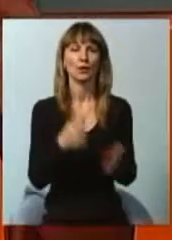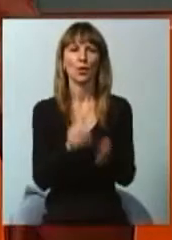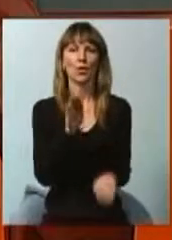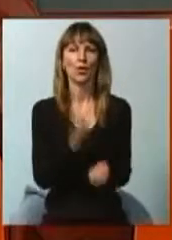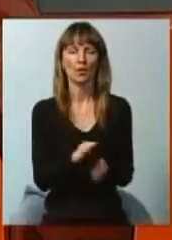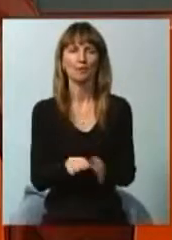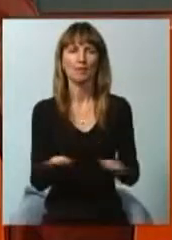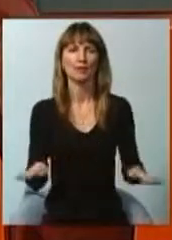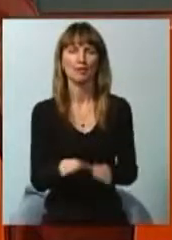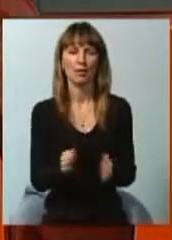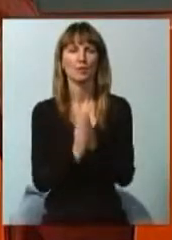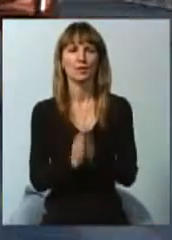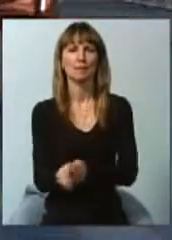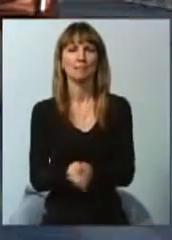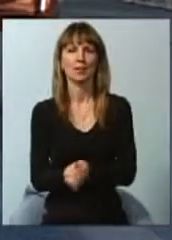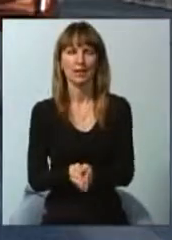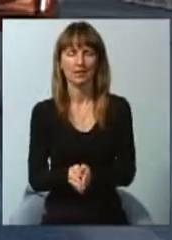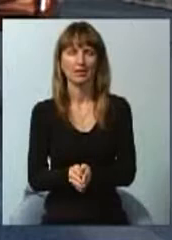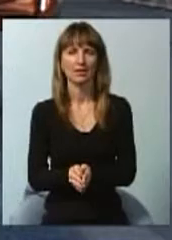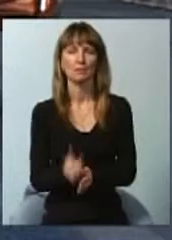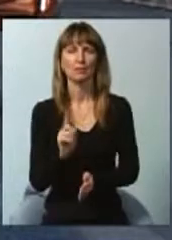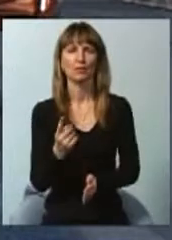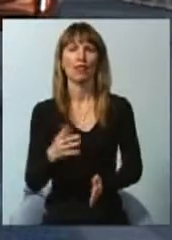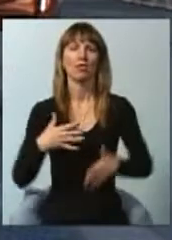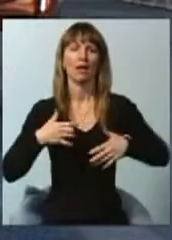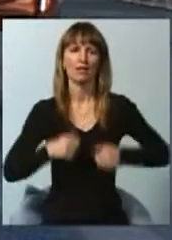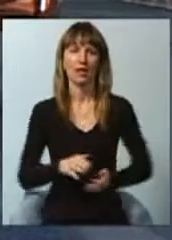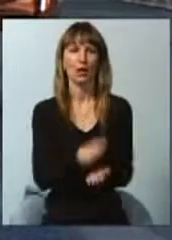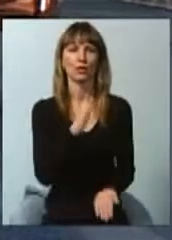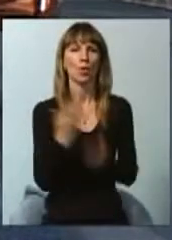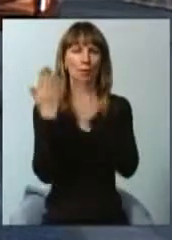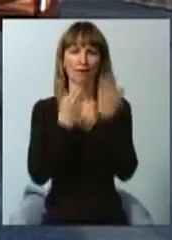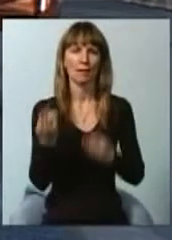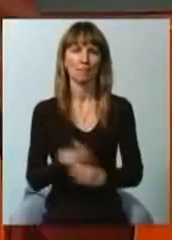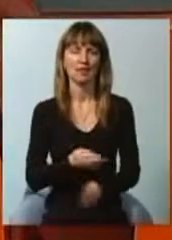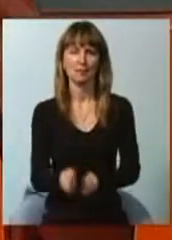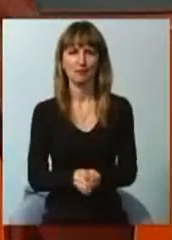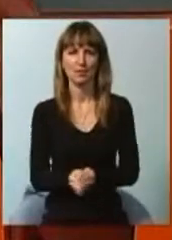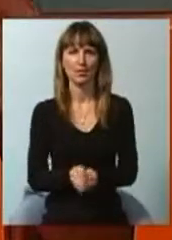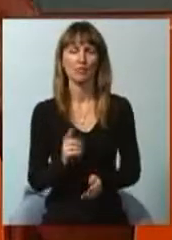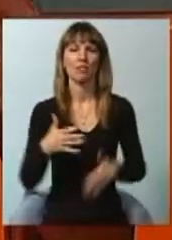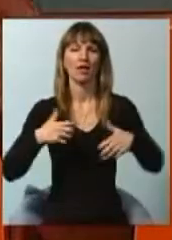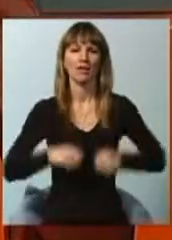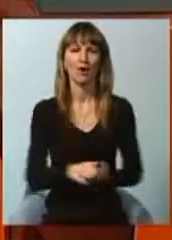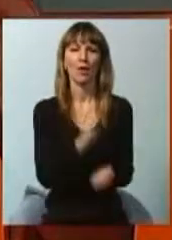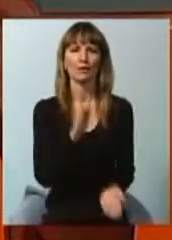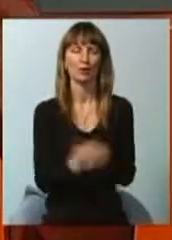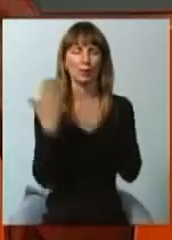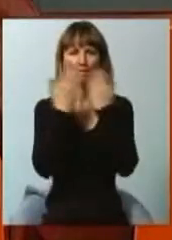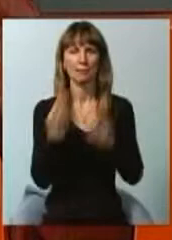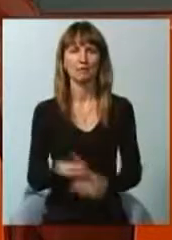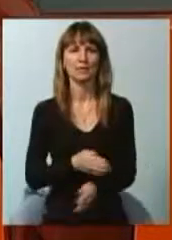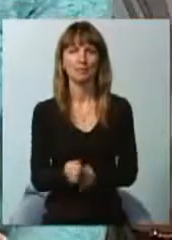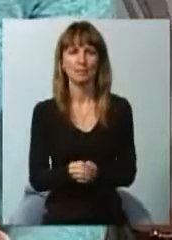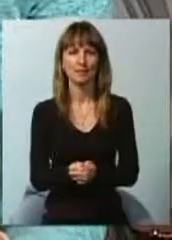крокодила припливав просити мила. Бо набридло крокодилу умиватися без мила. Бо набридло крокодилу